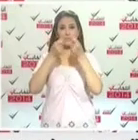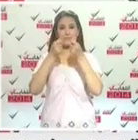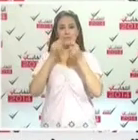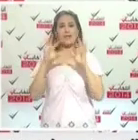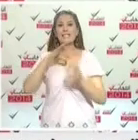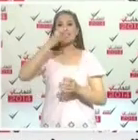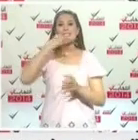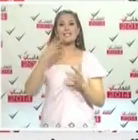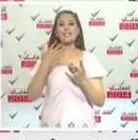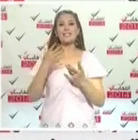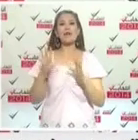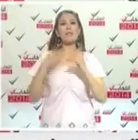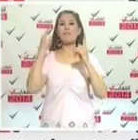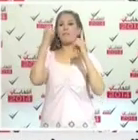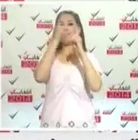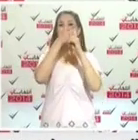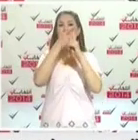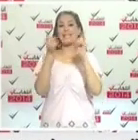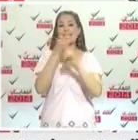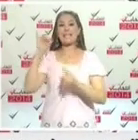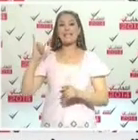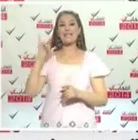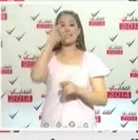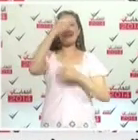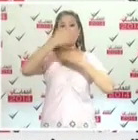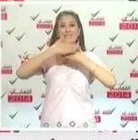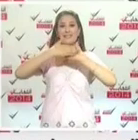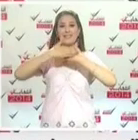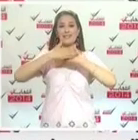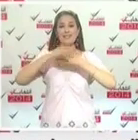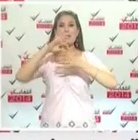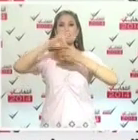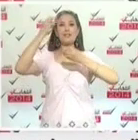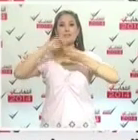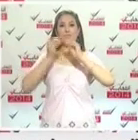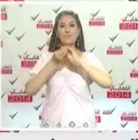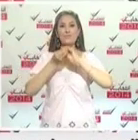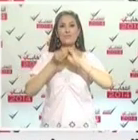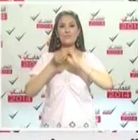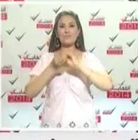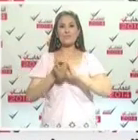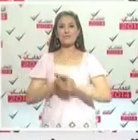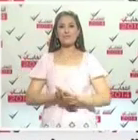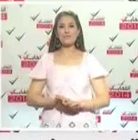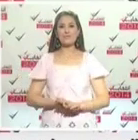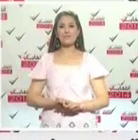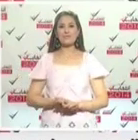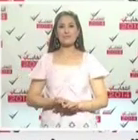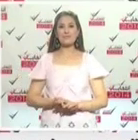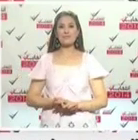كيفاش ش قولك وكان هال القطاع الجوي هذا نحطوه في في نطاق